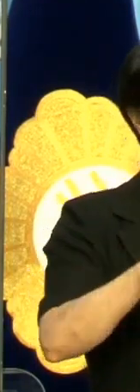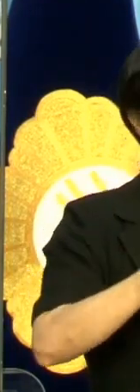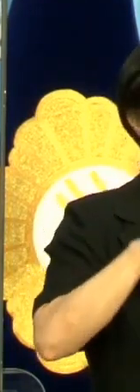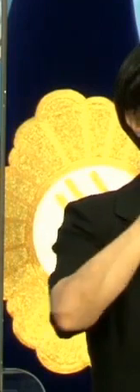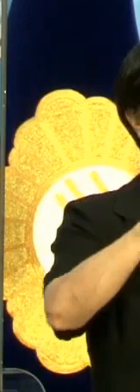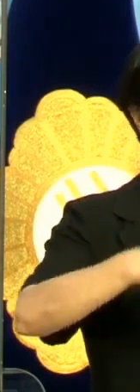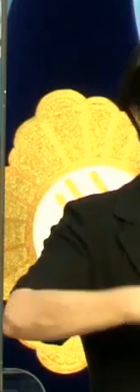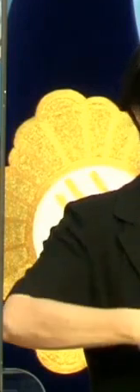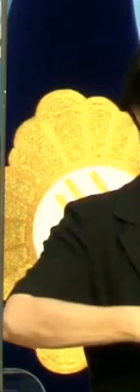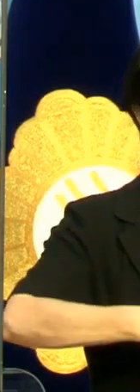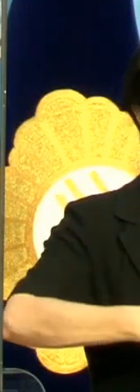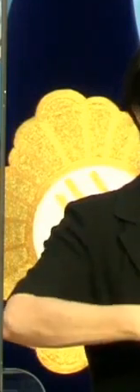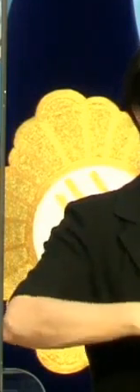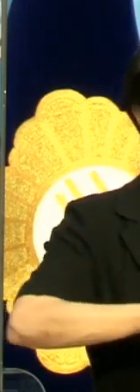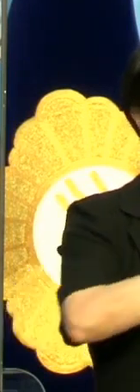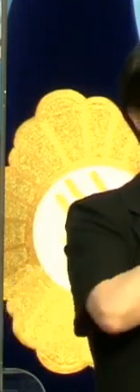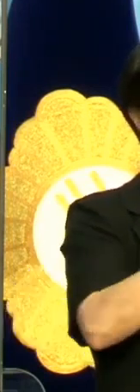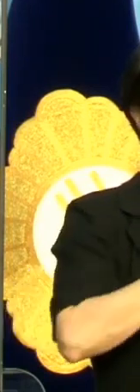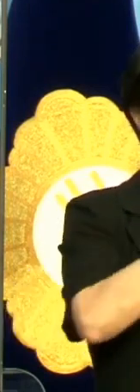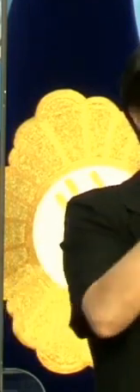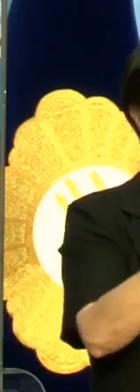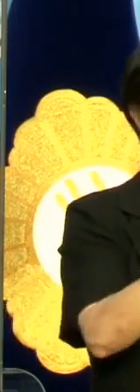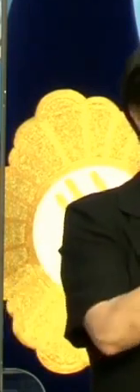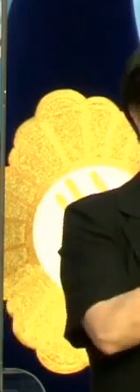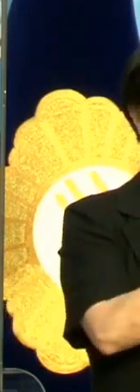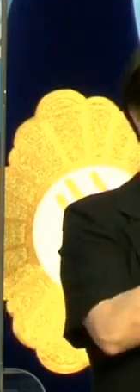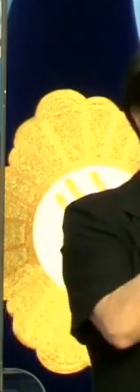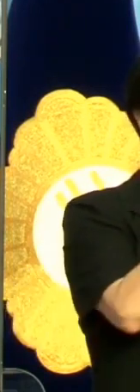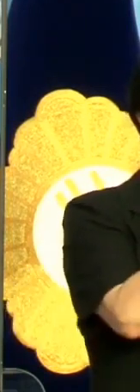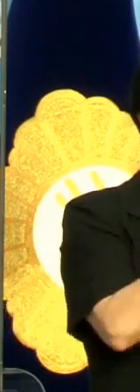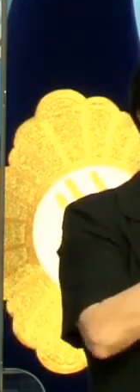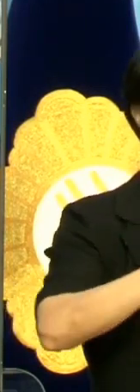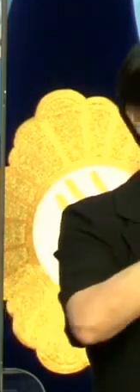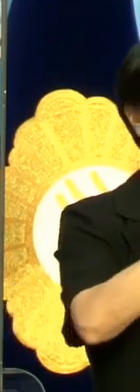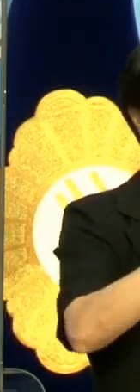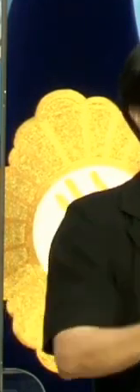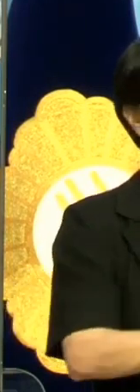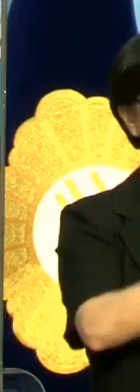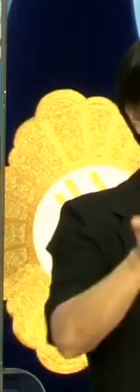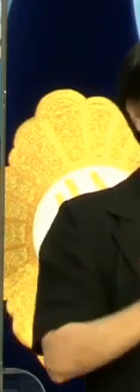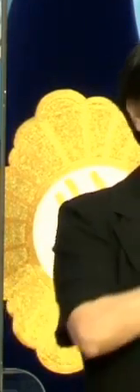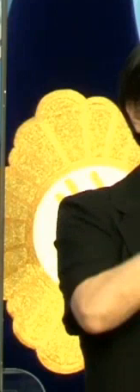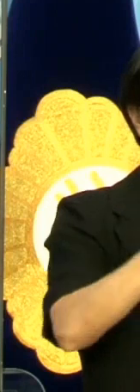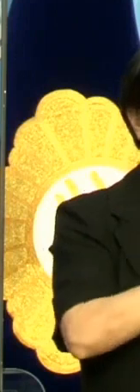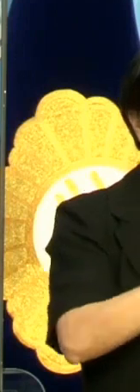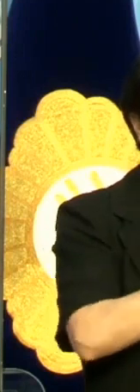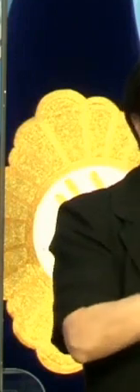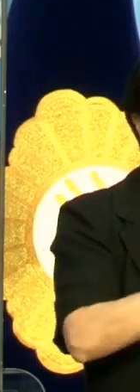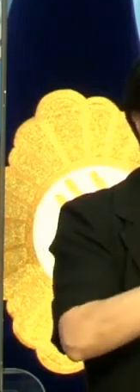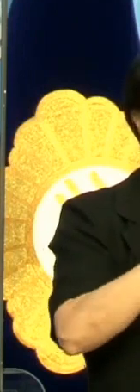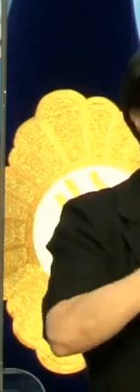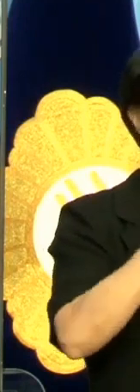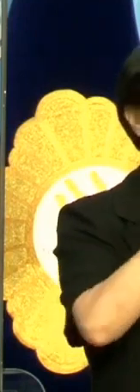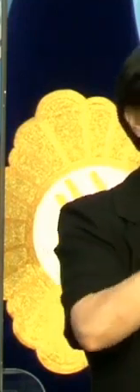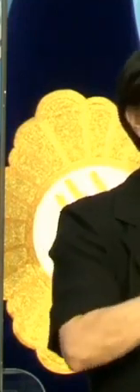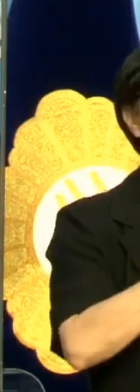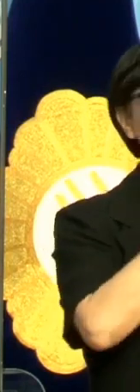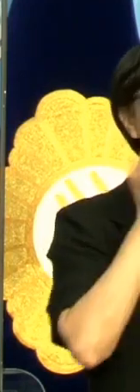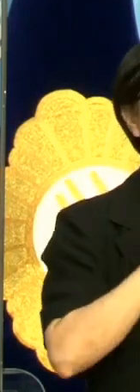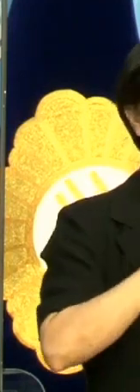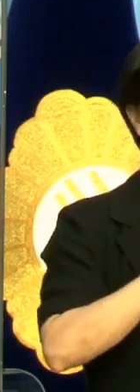합니다 코로나 1구 극복 을 비롯한 각종 민생 현황과 경제 대책 논의 도 시간이 부족한 정기국회